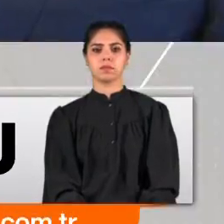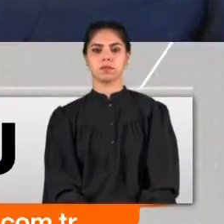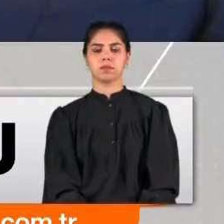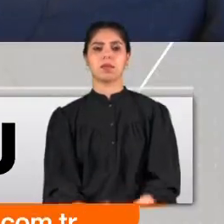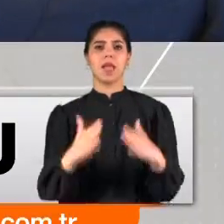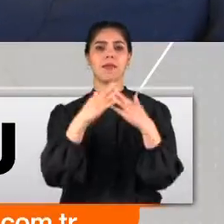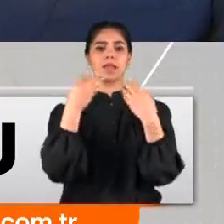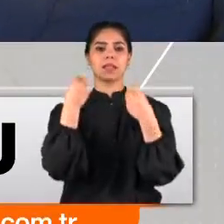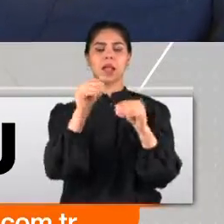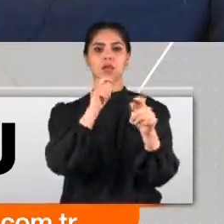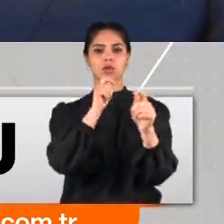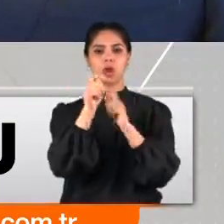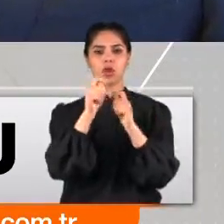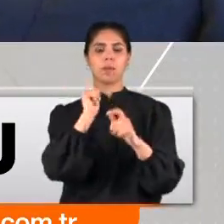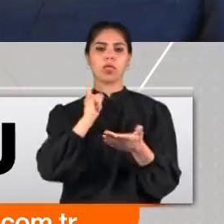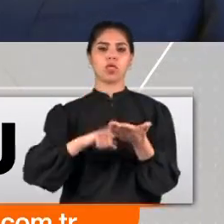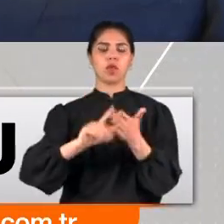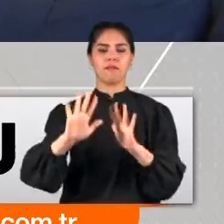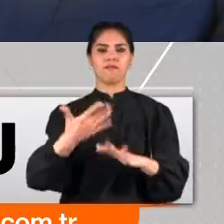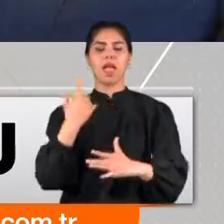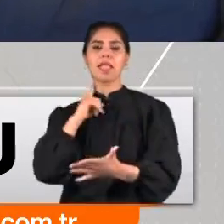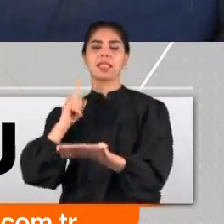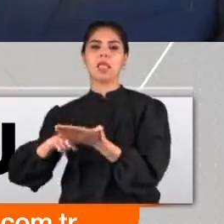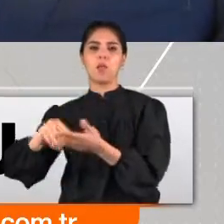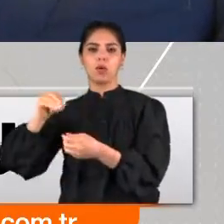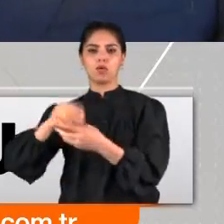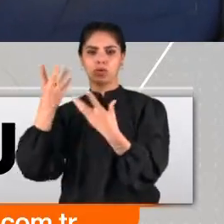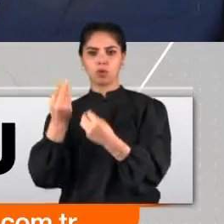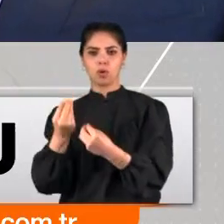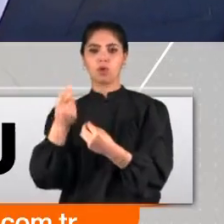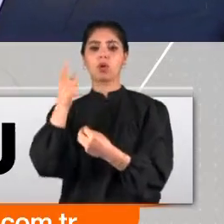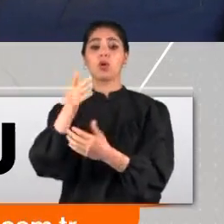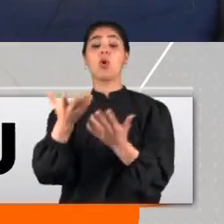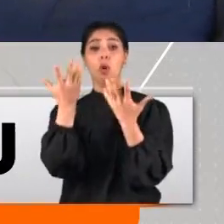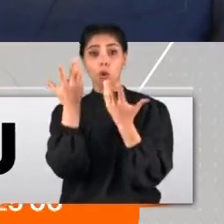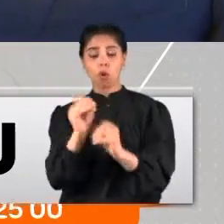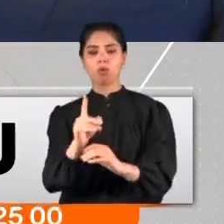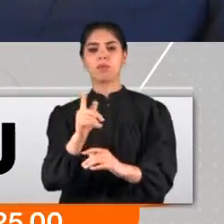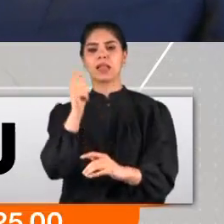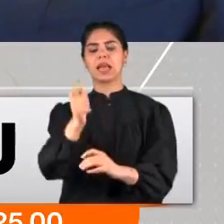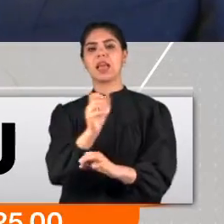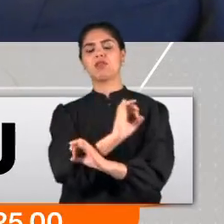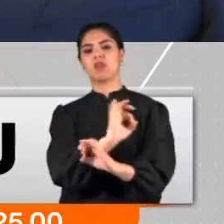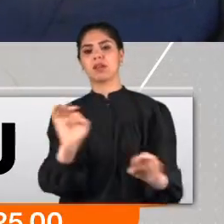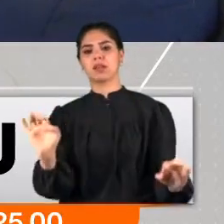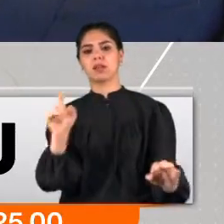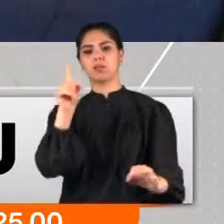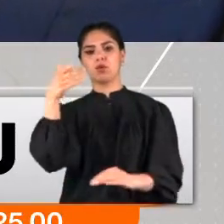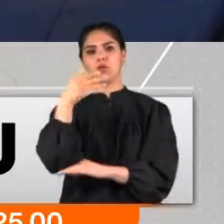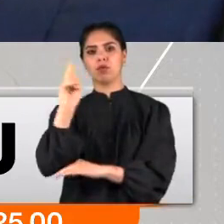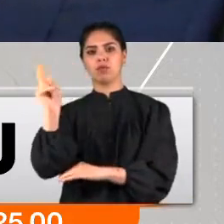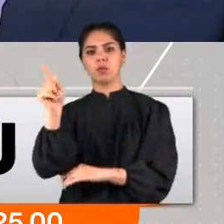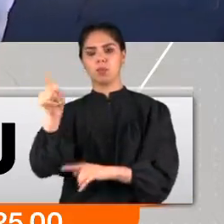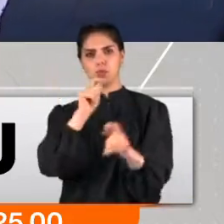garip satış vaadi sözleşmesi yağmursel veya da tapuda gerçekleştirdi aksi taktirde geçersizdir ancak burada tabi Bu şirket